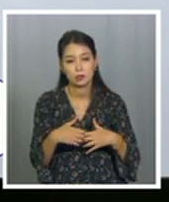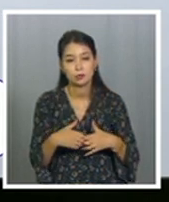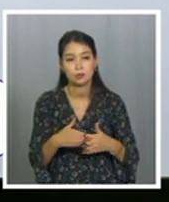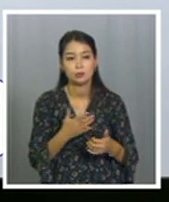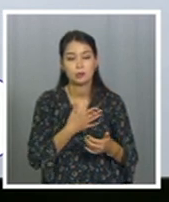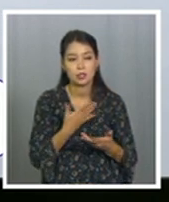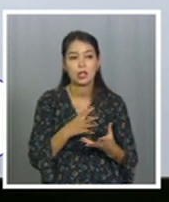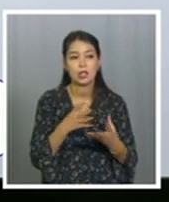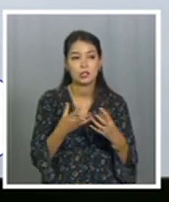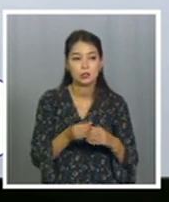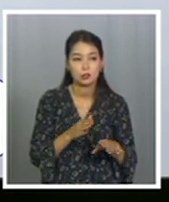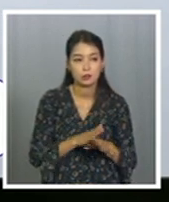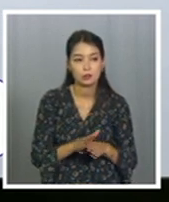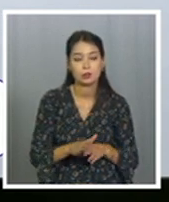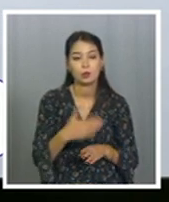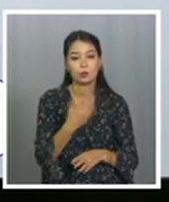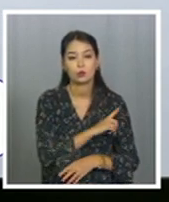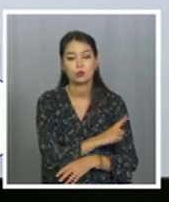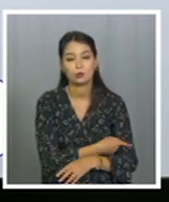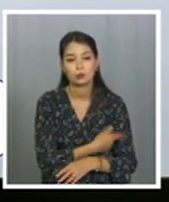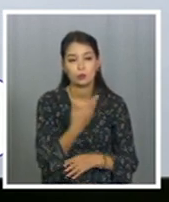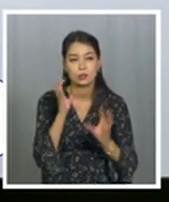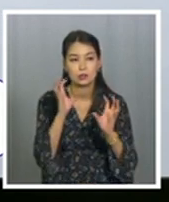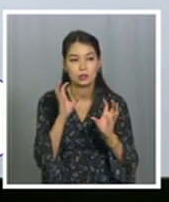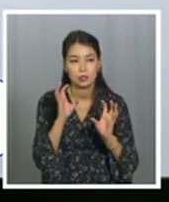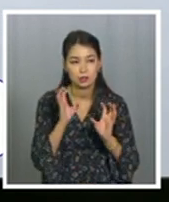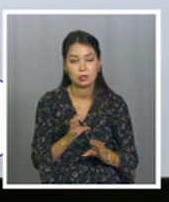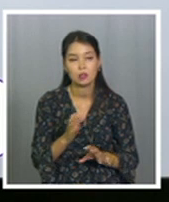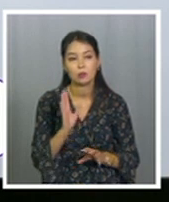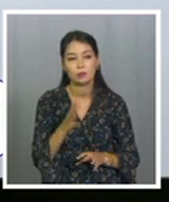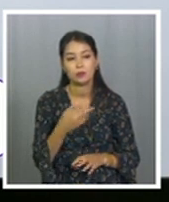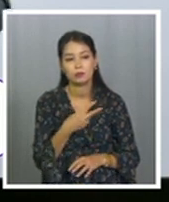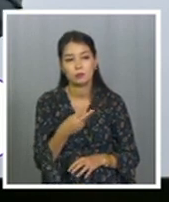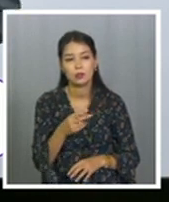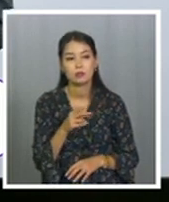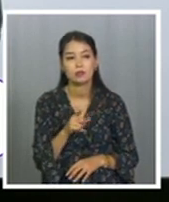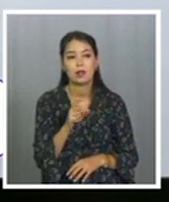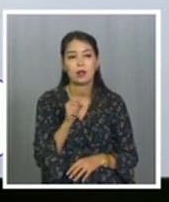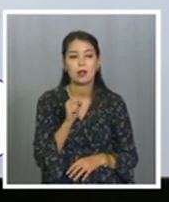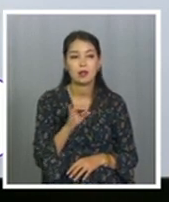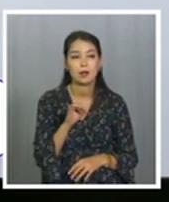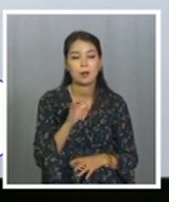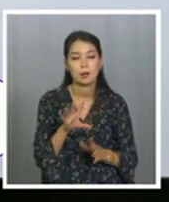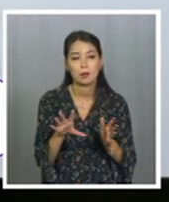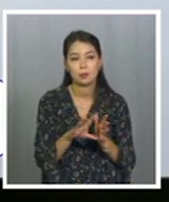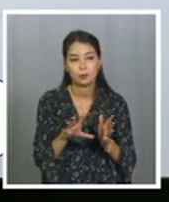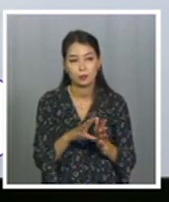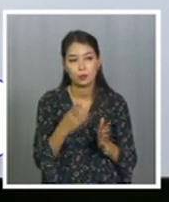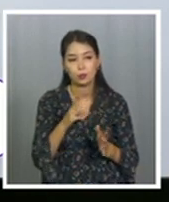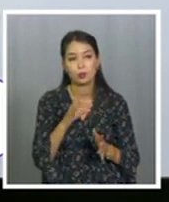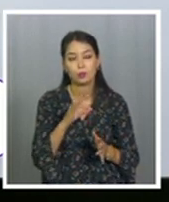Нәтижесінде тоқ күшінің өзгеру заңдылығы тең болады ай, яғни тоқ күшінің максимум мәні көбейтілген